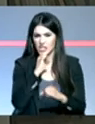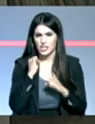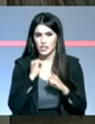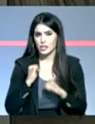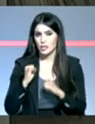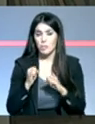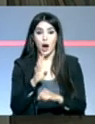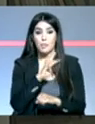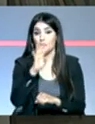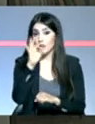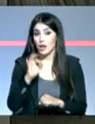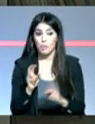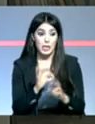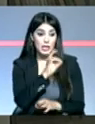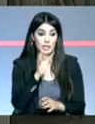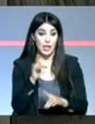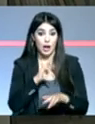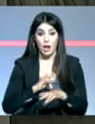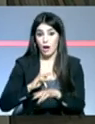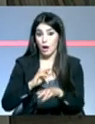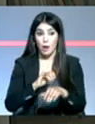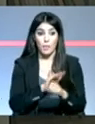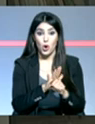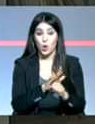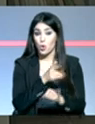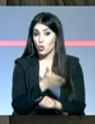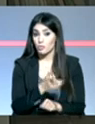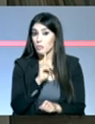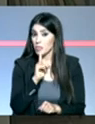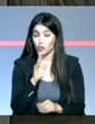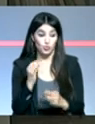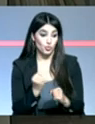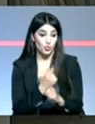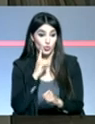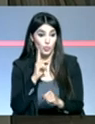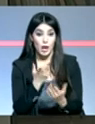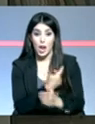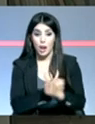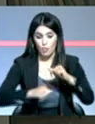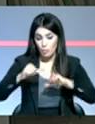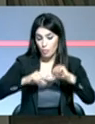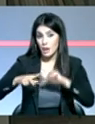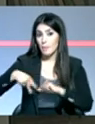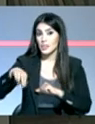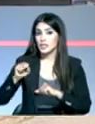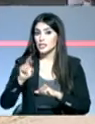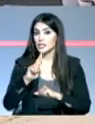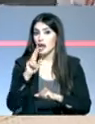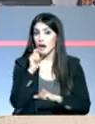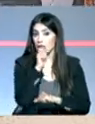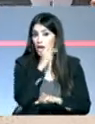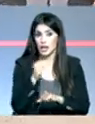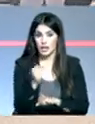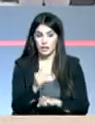تقريبا 40% من الناس اللي عندها المرض الكوفيد لكن للأسف تحاليل PCR جي سلبية.